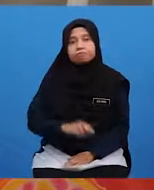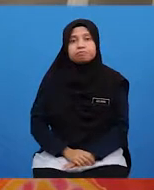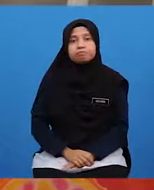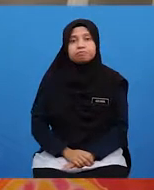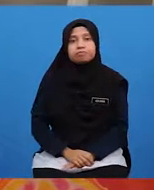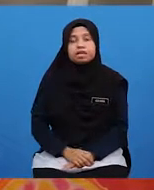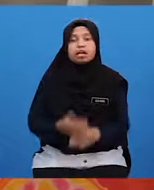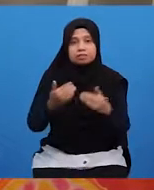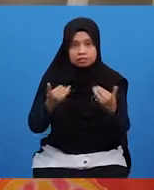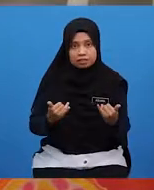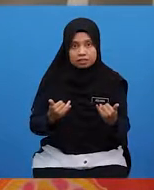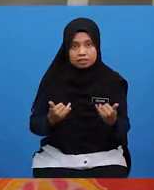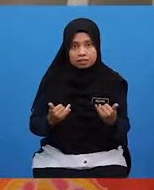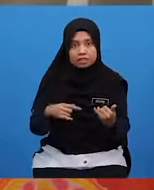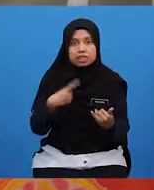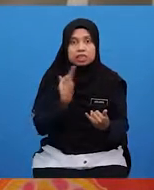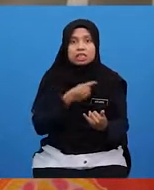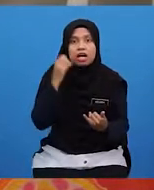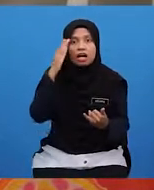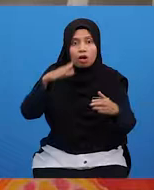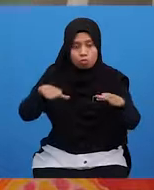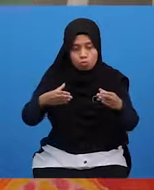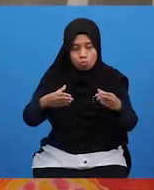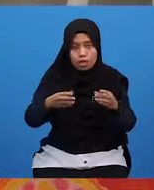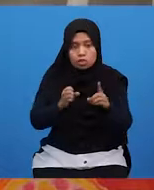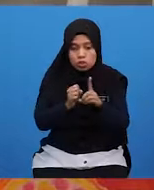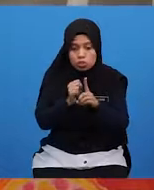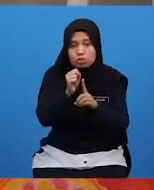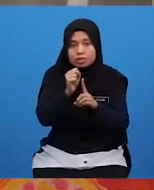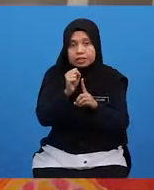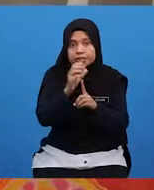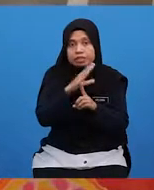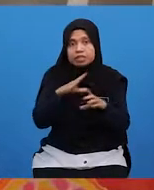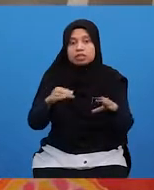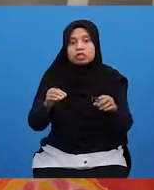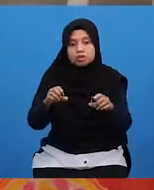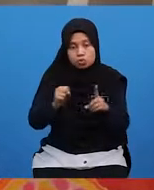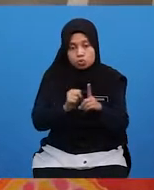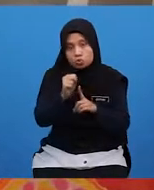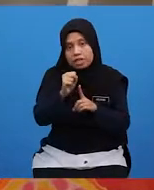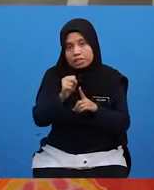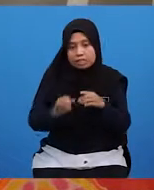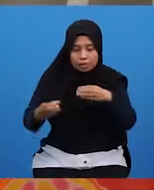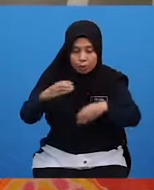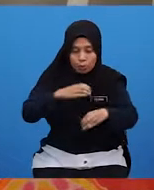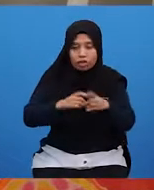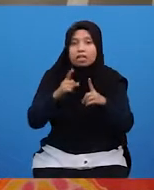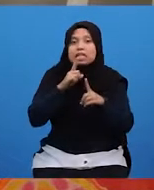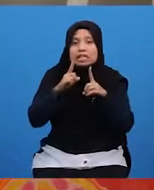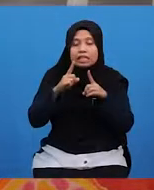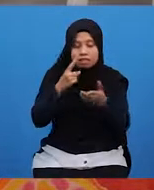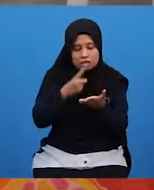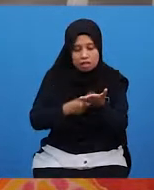ml. Okey, sekarang murid-murid, kita akan membuat sukatan dan menyukat campuran lilin. Apa yang